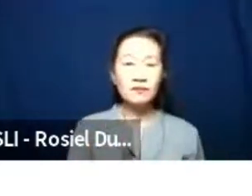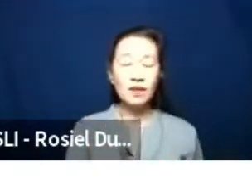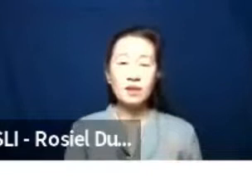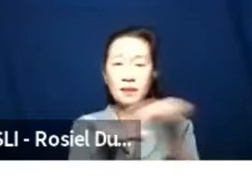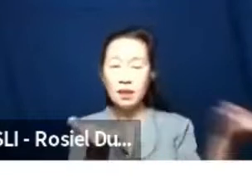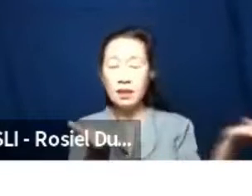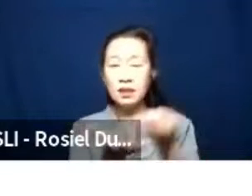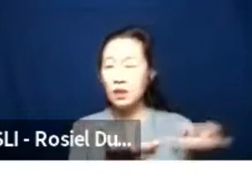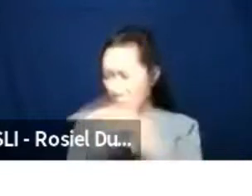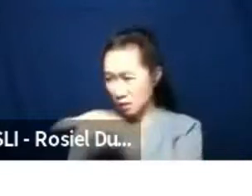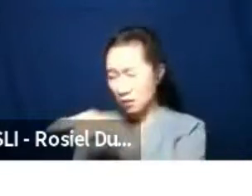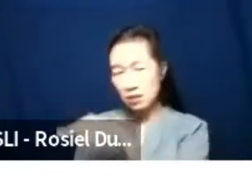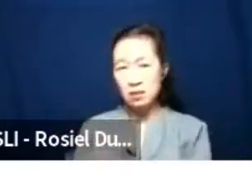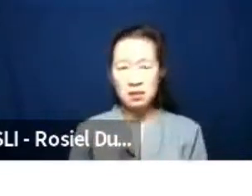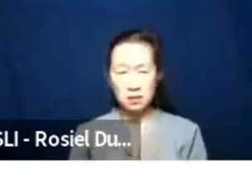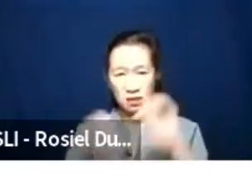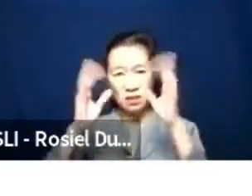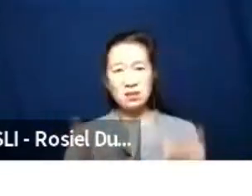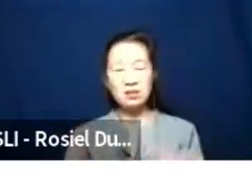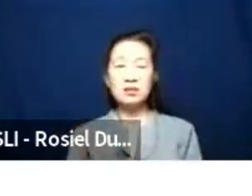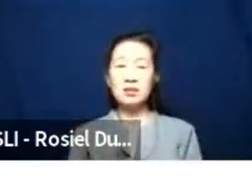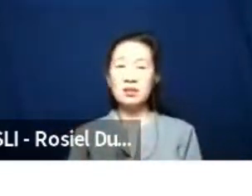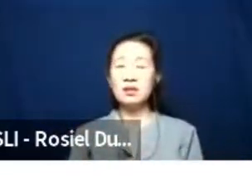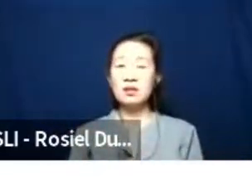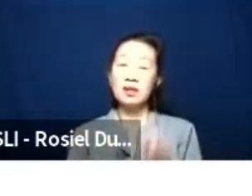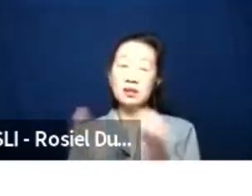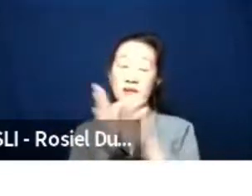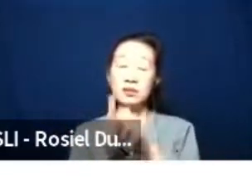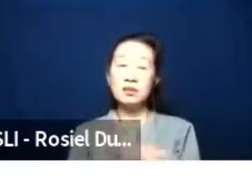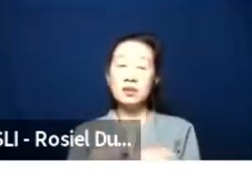nabili nitong teacher